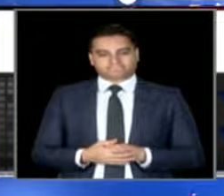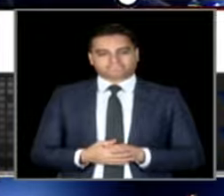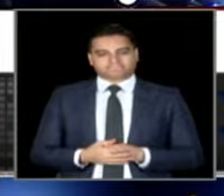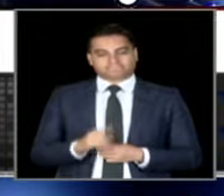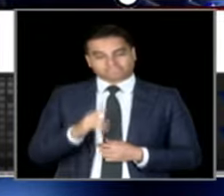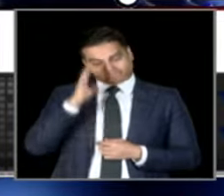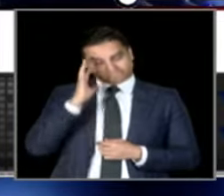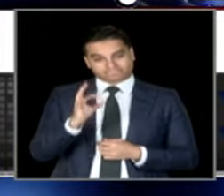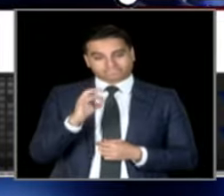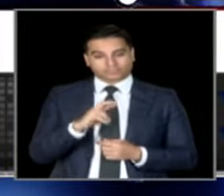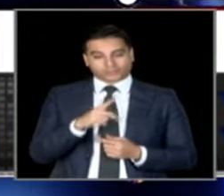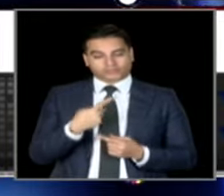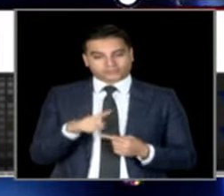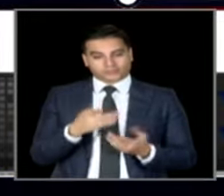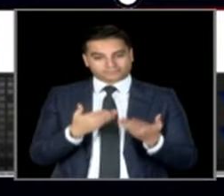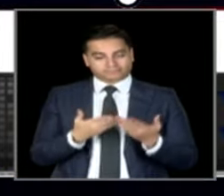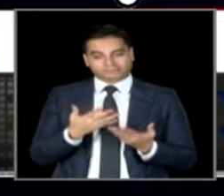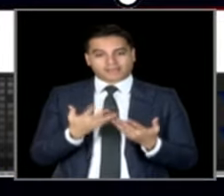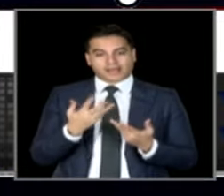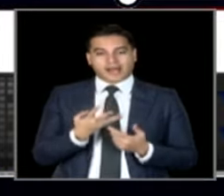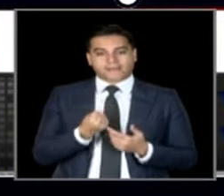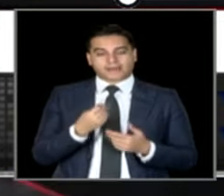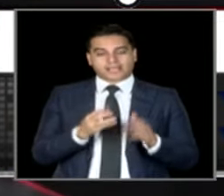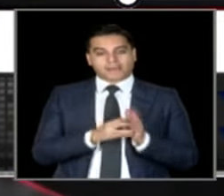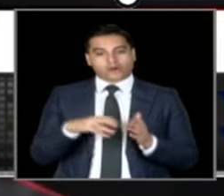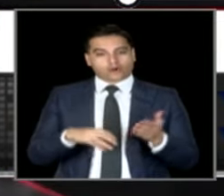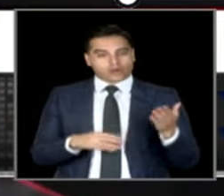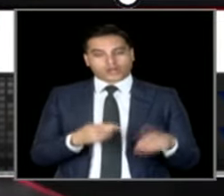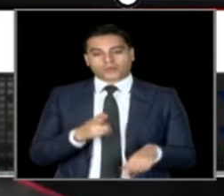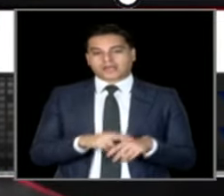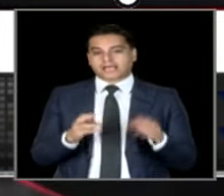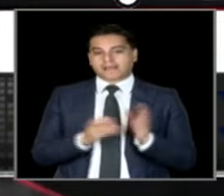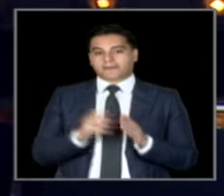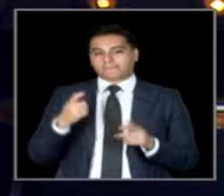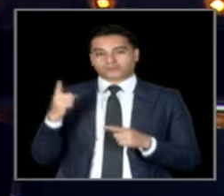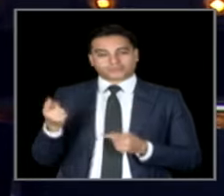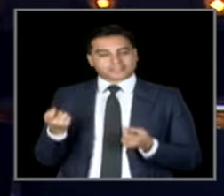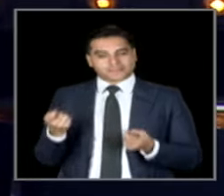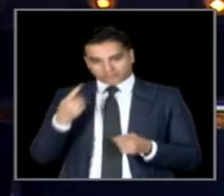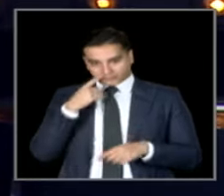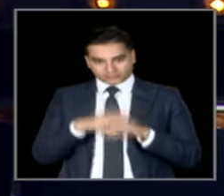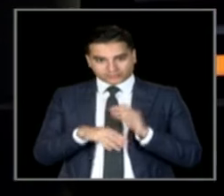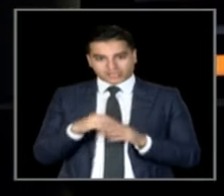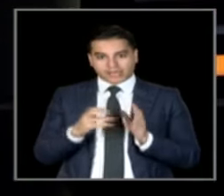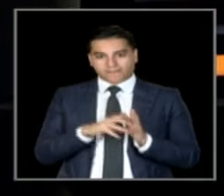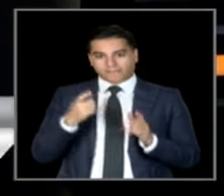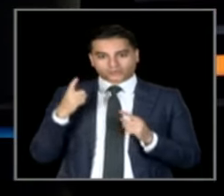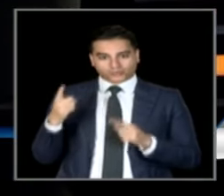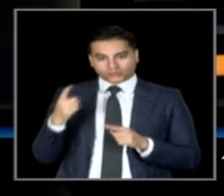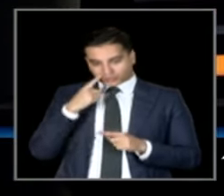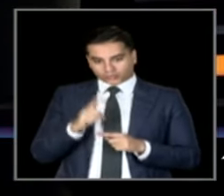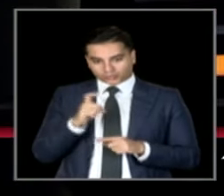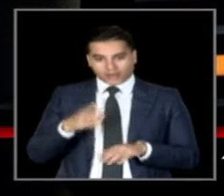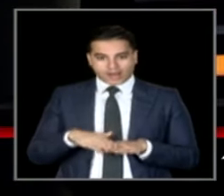سرعة بديهة. 40 جامعة القاهرة، جامعة المنصورة مفيش نقاط، جامعة المنصورة.